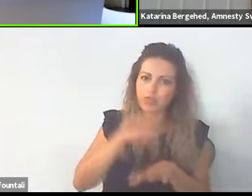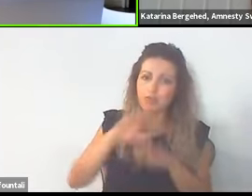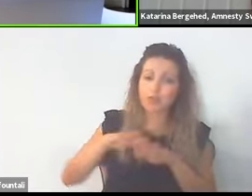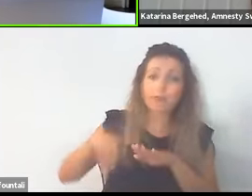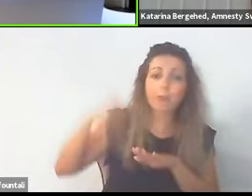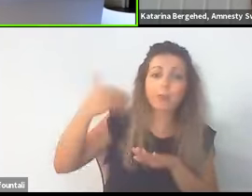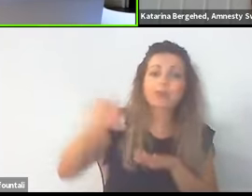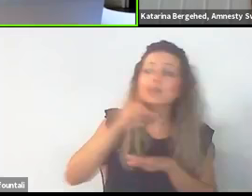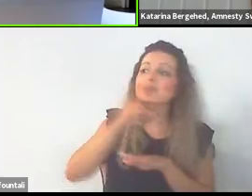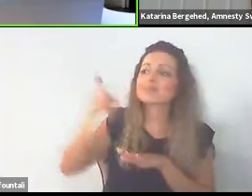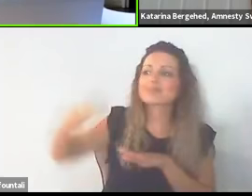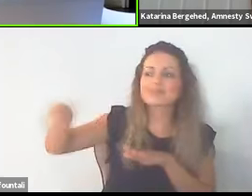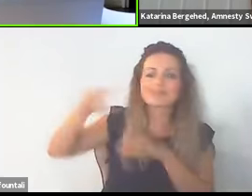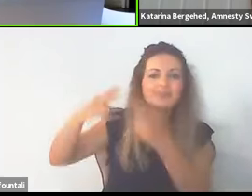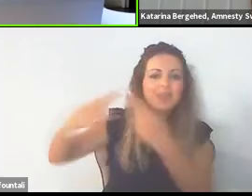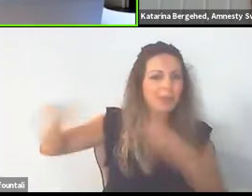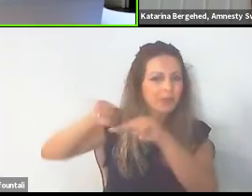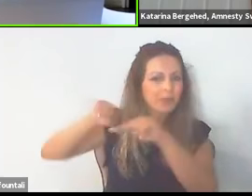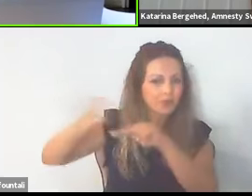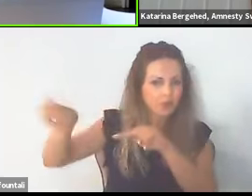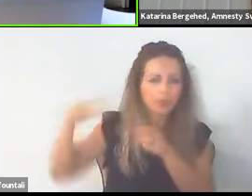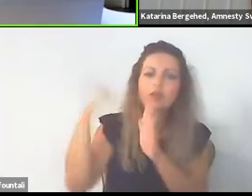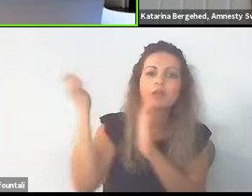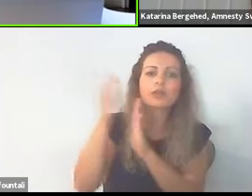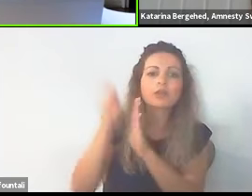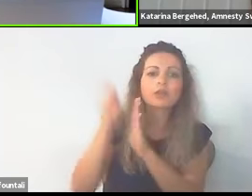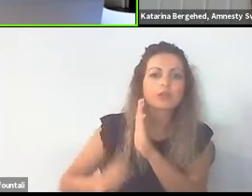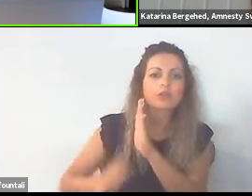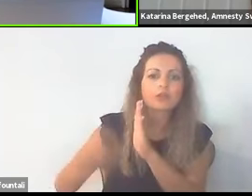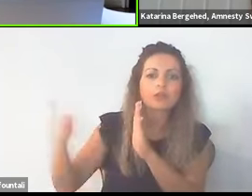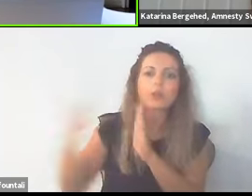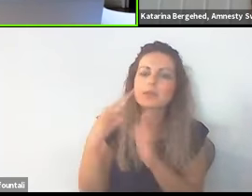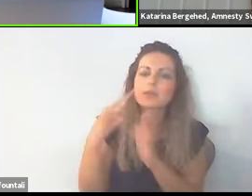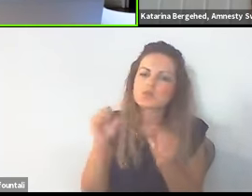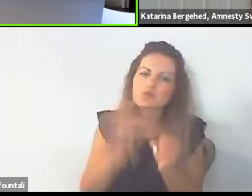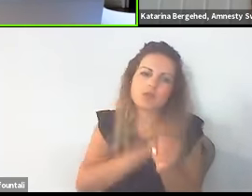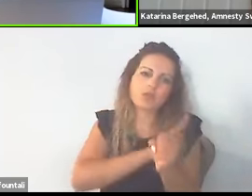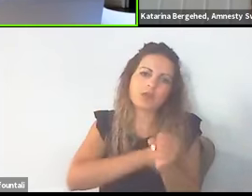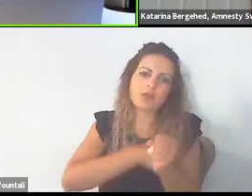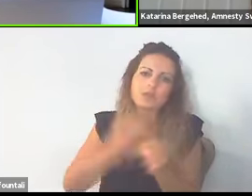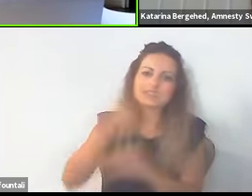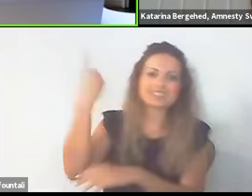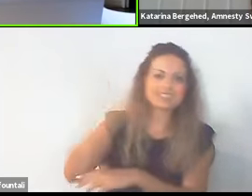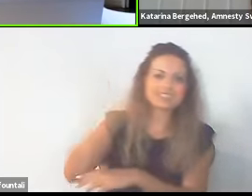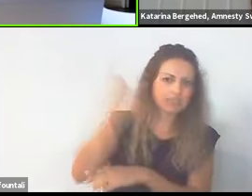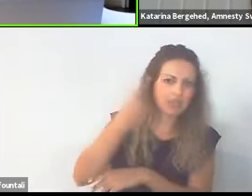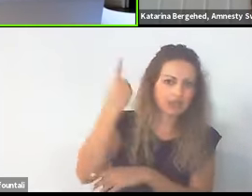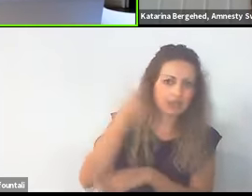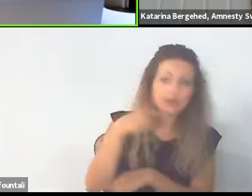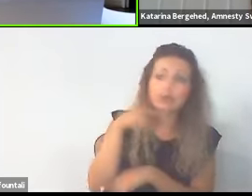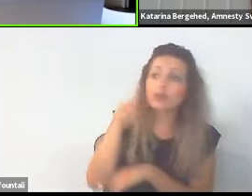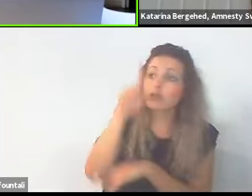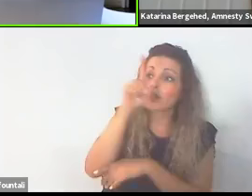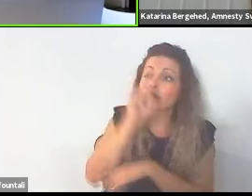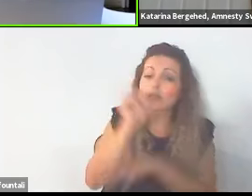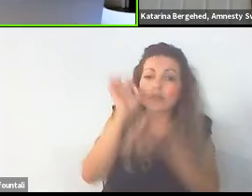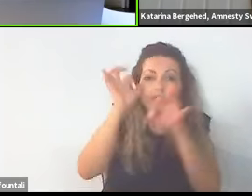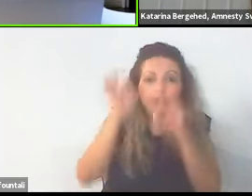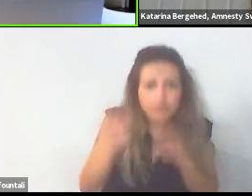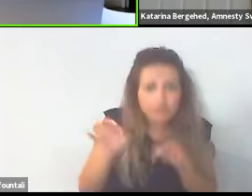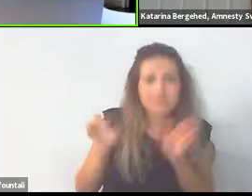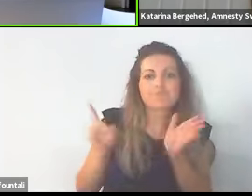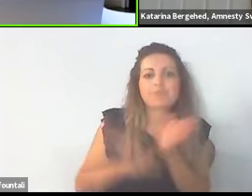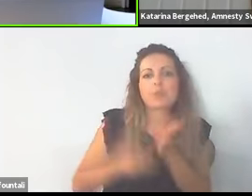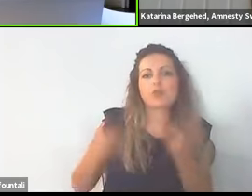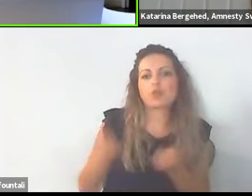την καταγραφή κάποιων ισχυρών συστάσεων προς τη χώρα που ήταν εξαιρετικά αναγκαίες, και αυτό το οποίο εμείς μπορούσαμε να συνεισφέρουμε ήταν